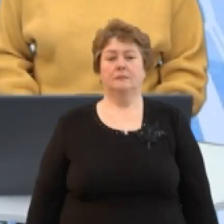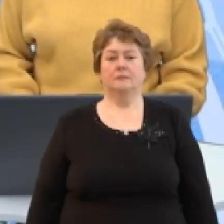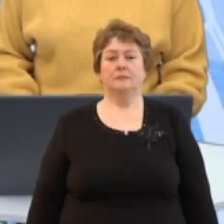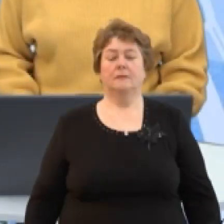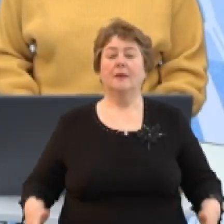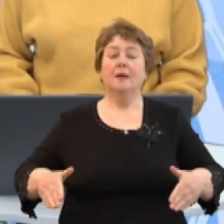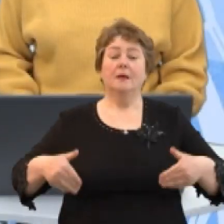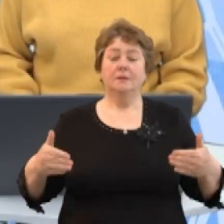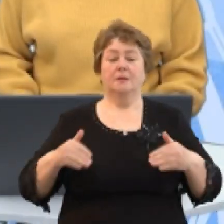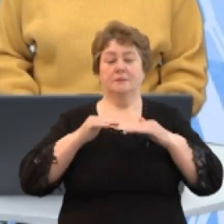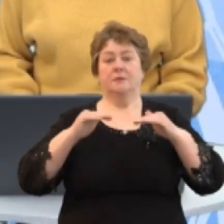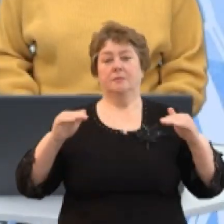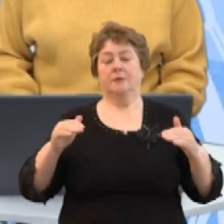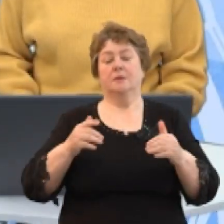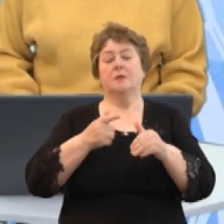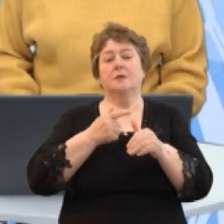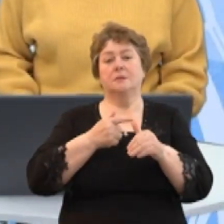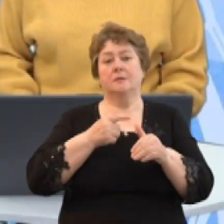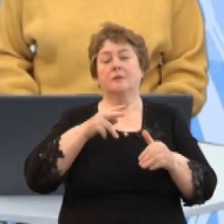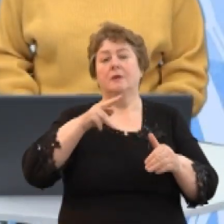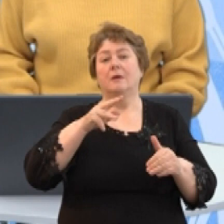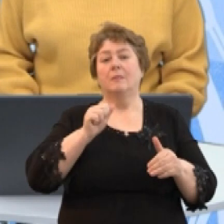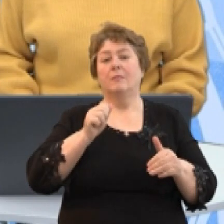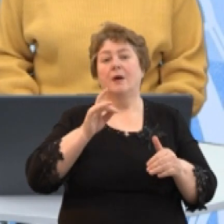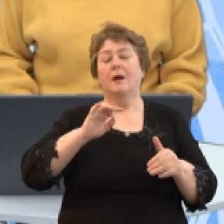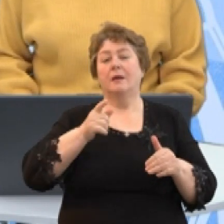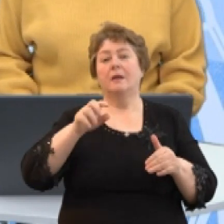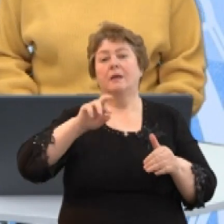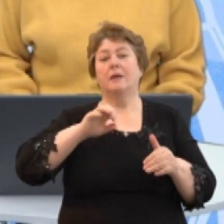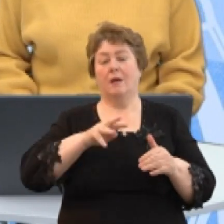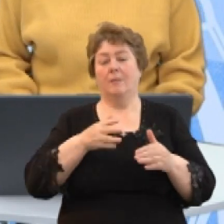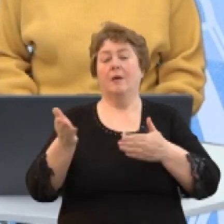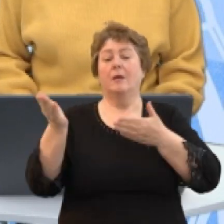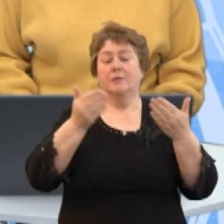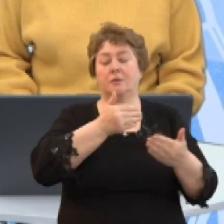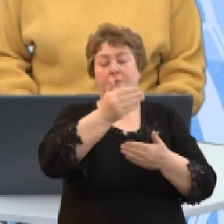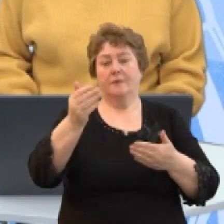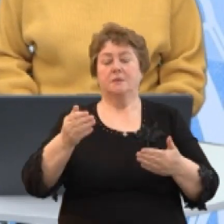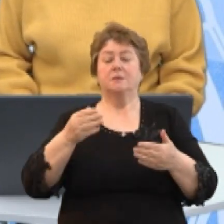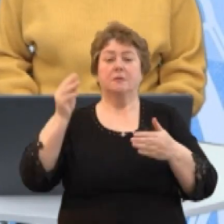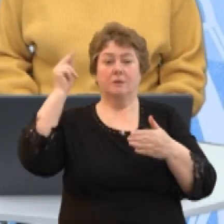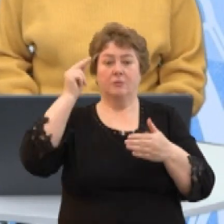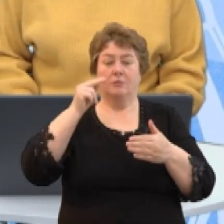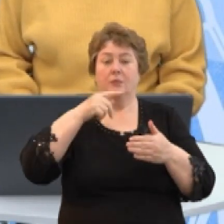здравствуйте ребята меня зовут марьям абдуллаевна приглашаю вас на урок русского языка